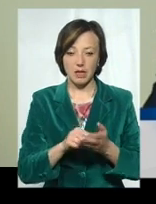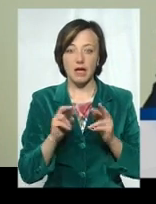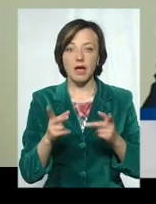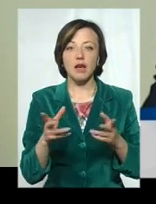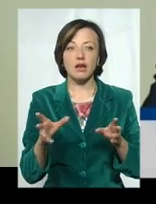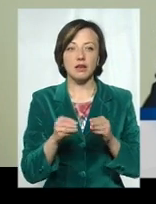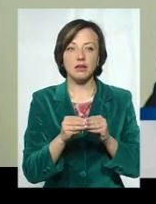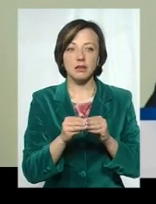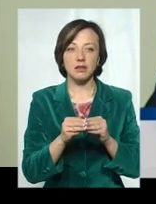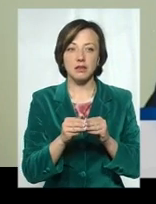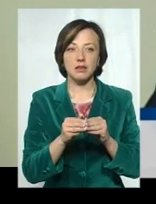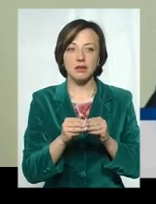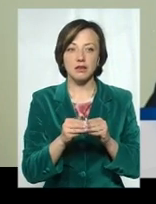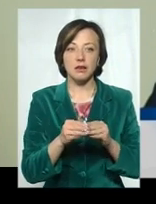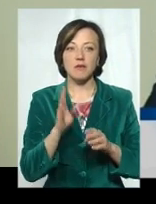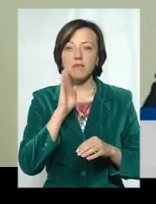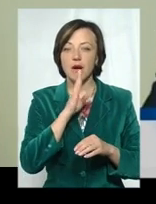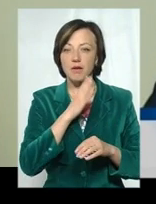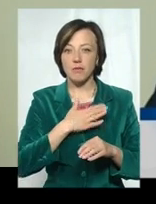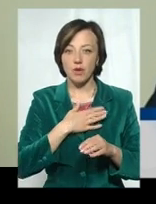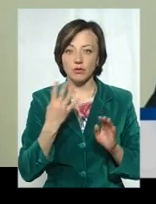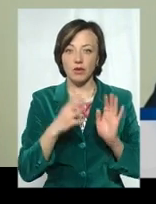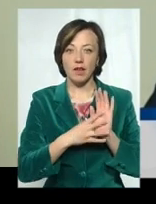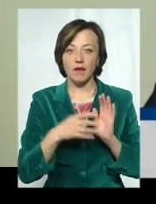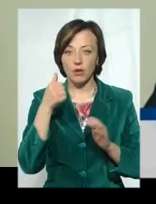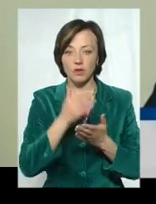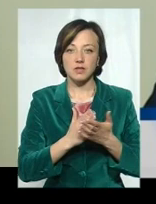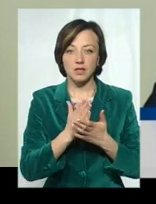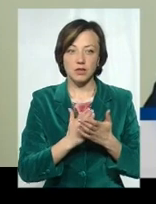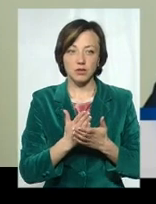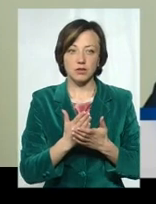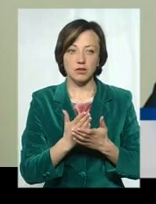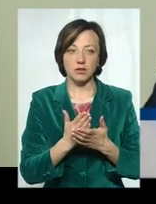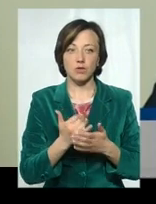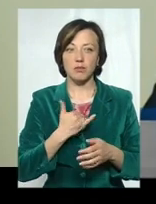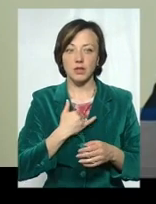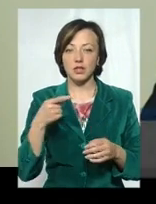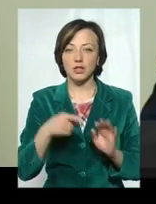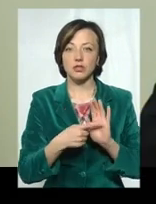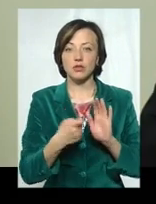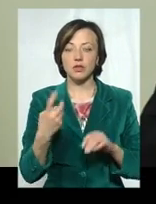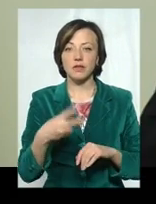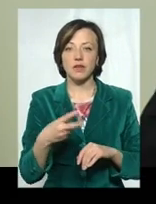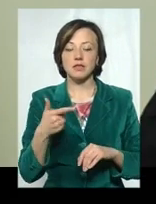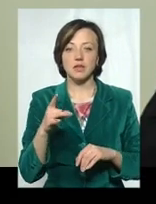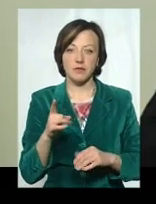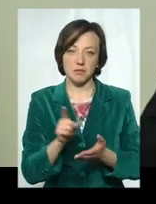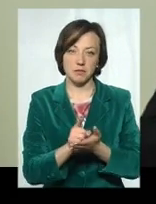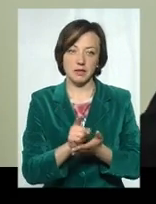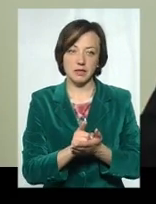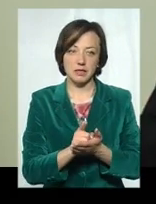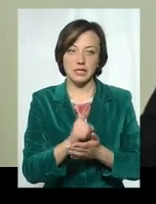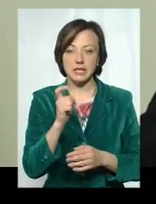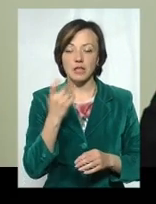своєю говорю, якій 49 років стажу, вчителька в школі, вона каже, ну, в мене 1620 гривень пенсії.